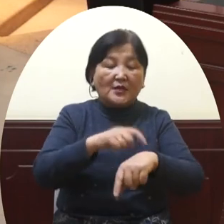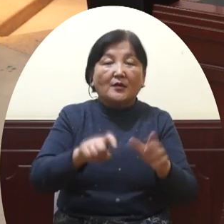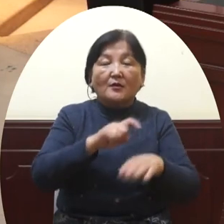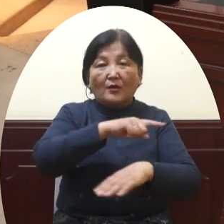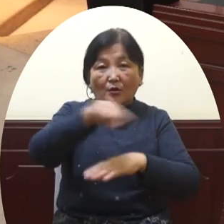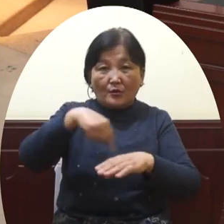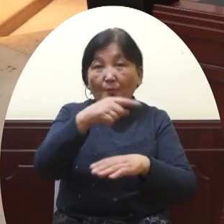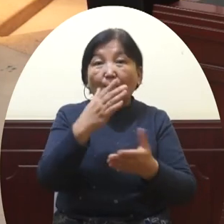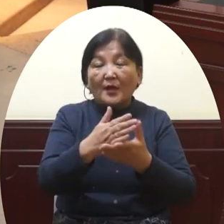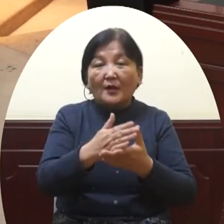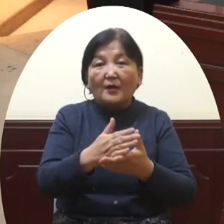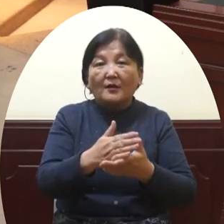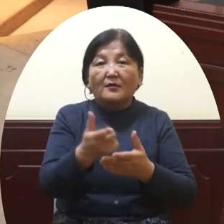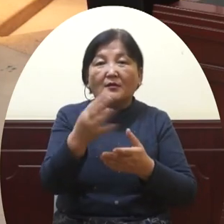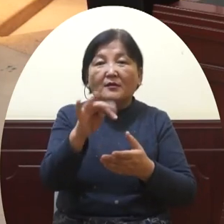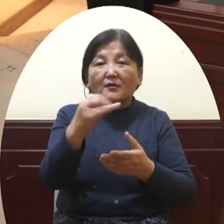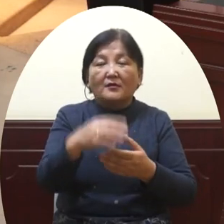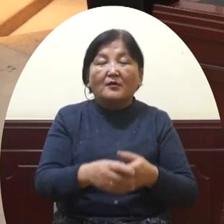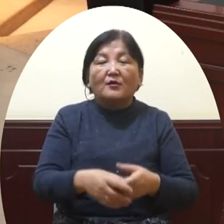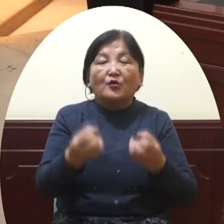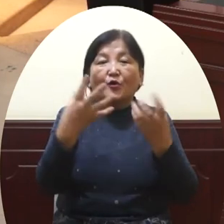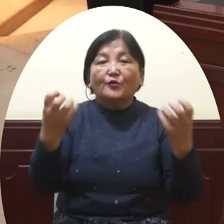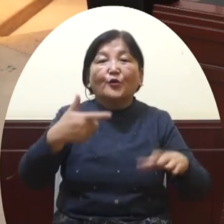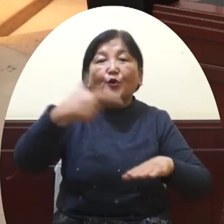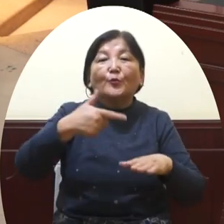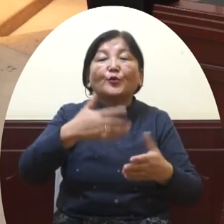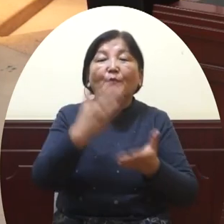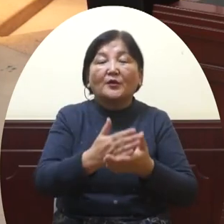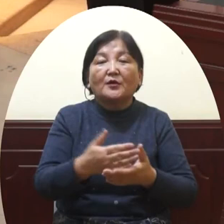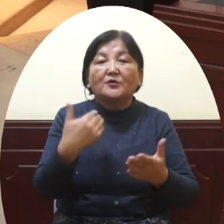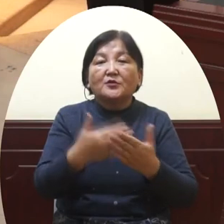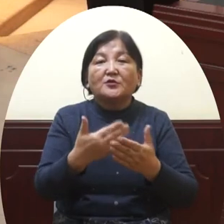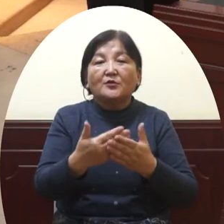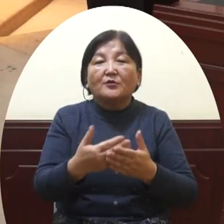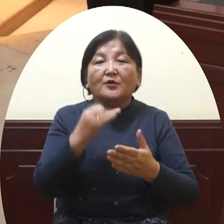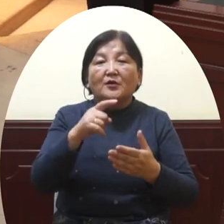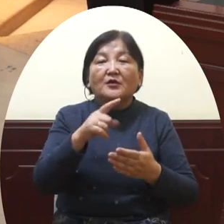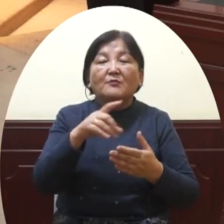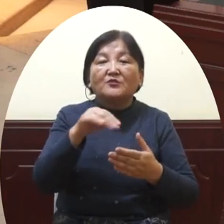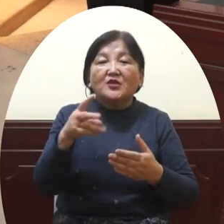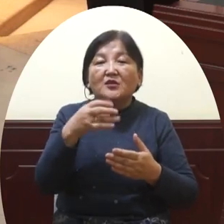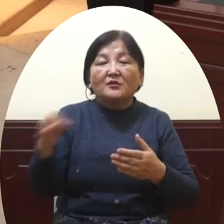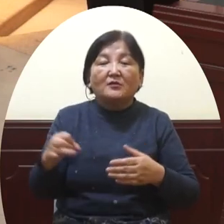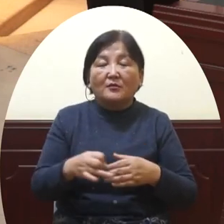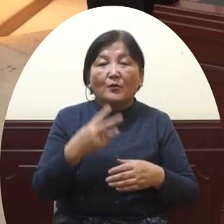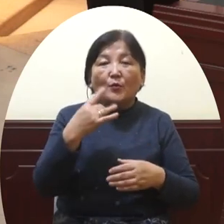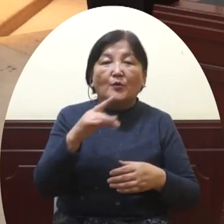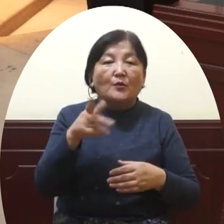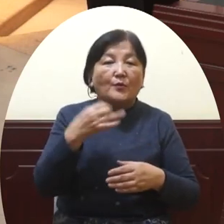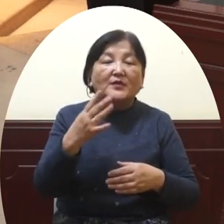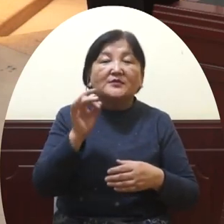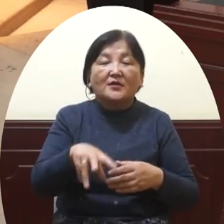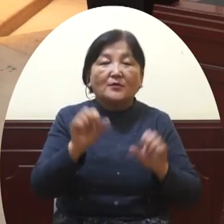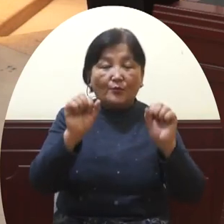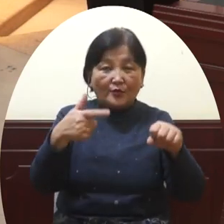сонгуулийн хэсгийн хүмүүс уусаа их олон тооны гомдлууд гэдэг нь тэр дандаа өөрөөр бүрэн шийдвэрлэх хэмжээ нэг хувь зэрэг бол сонгуулийн гол байж байгаа